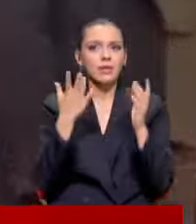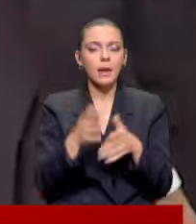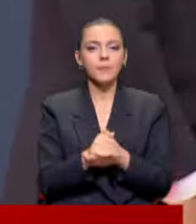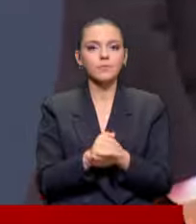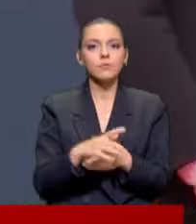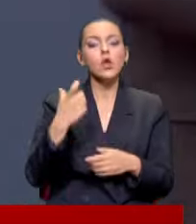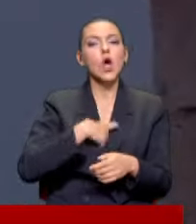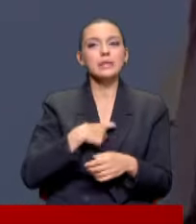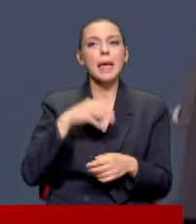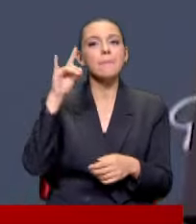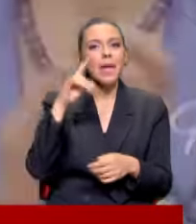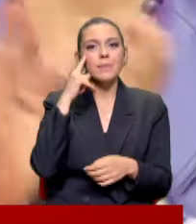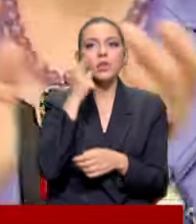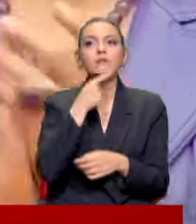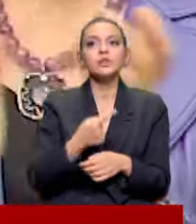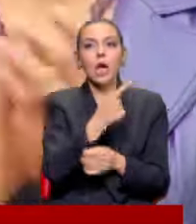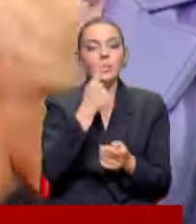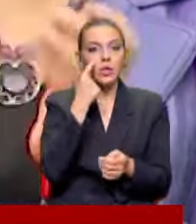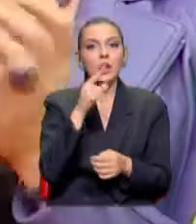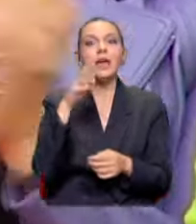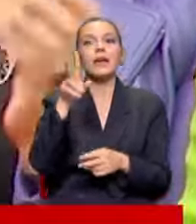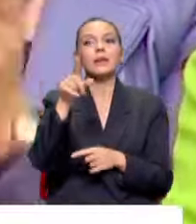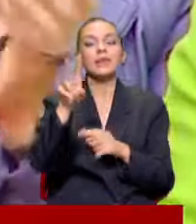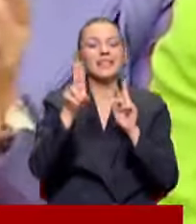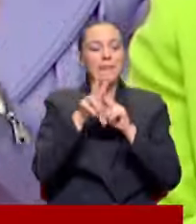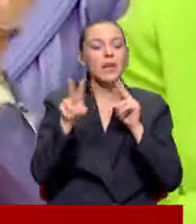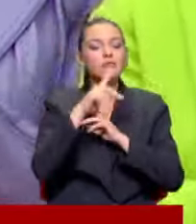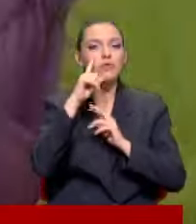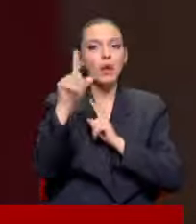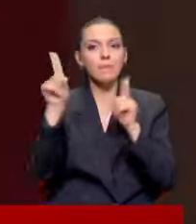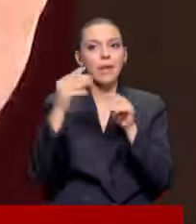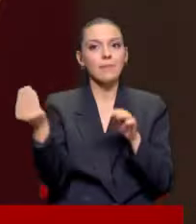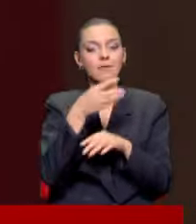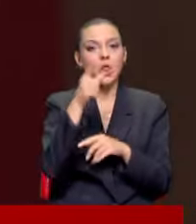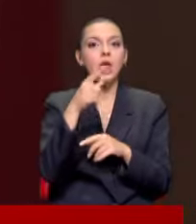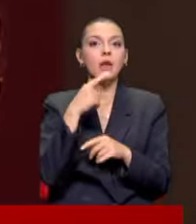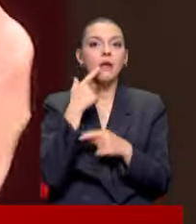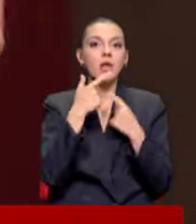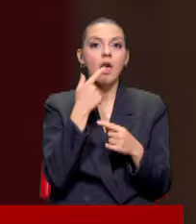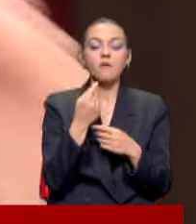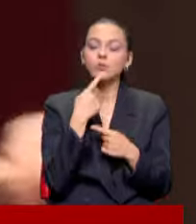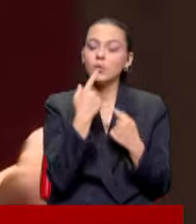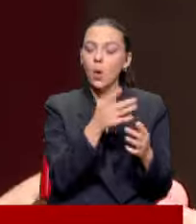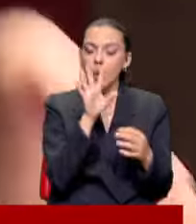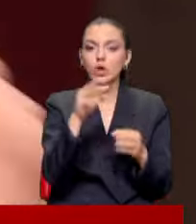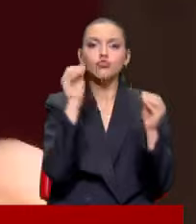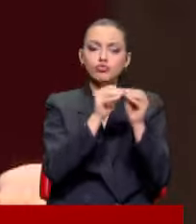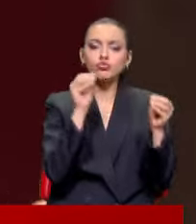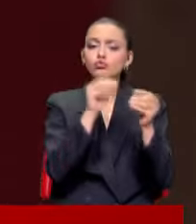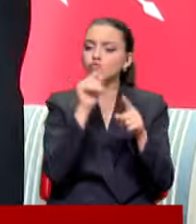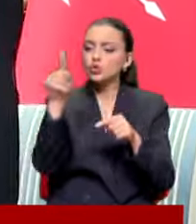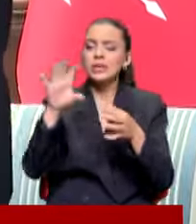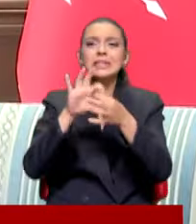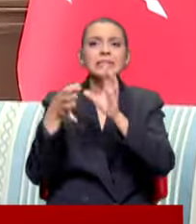MHP'li milletvekillerinin şikayetiyle Kılıçdaroğlu'na açılan davaya da sert çıktı. Kılıçdaroğlu hakkında suç ve suçluyu zincirleme